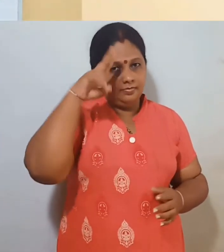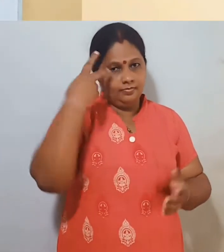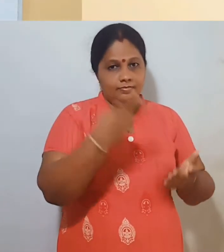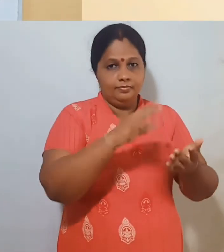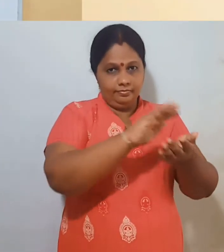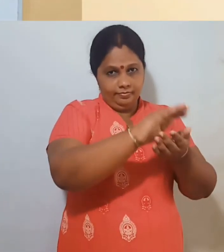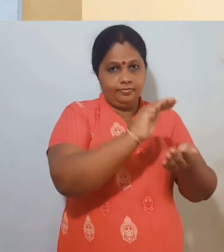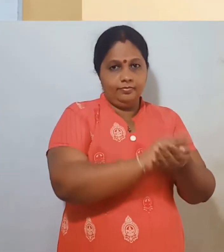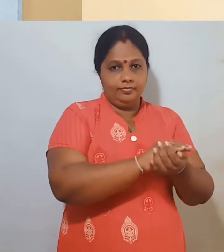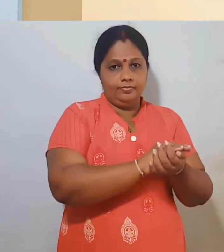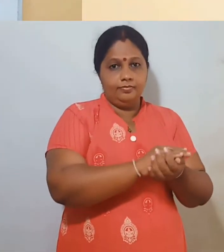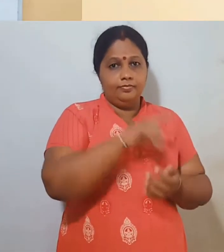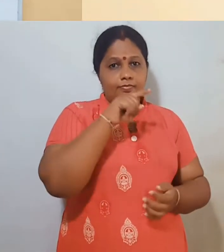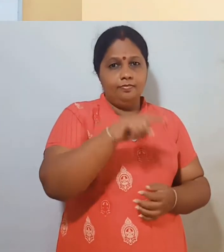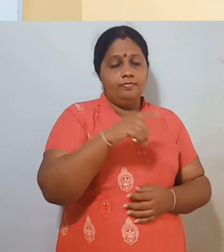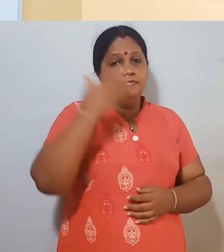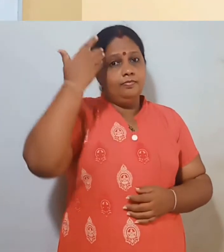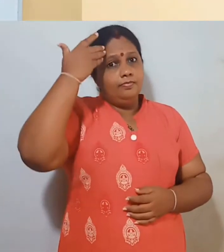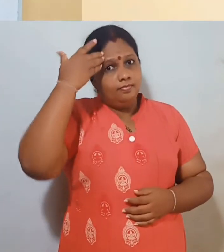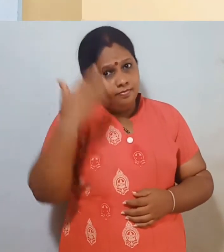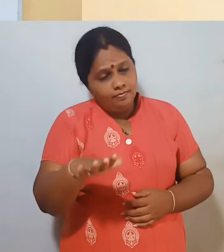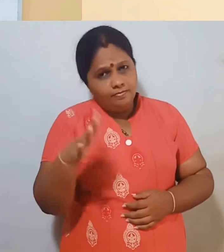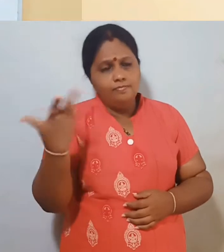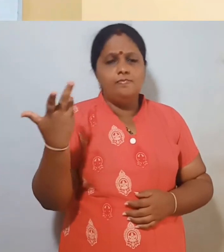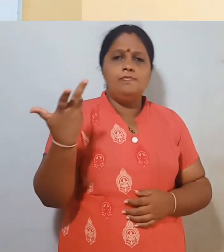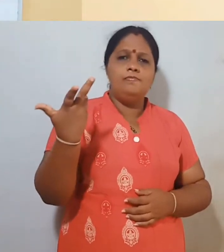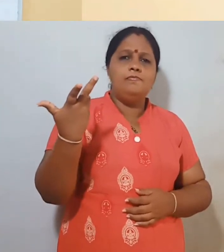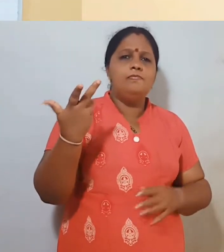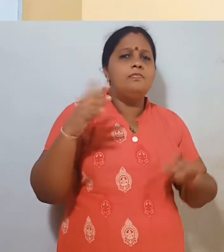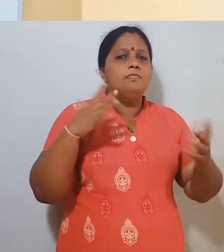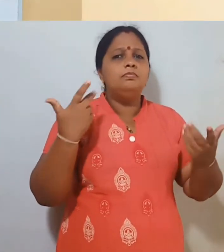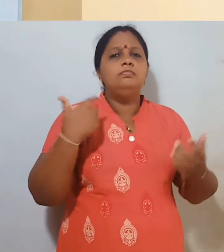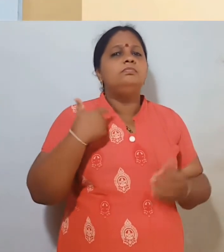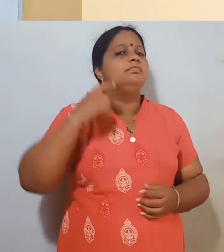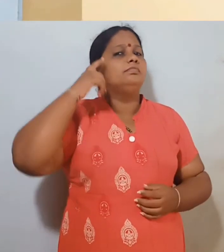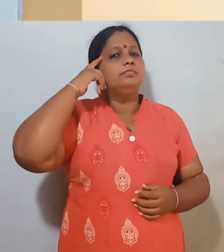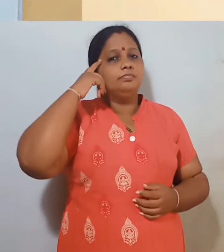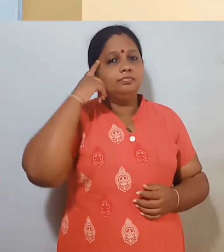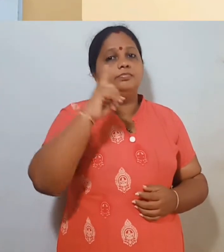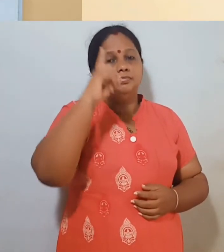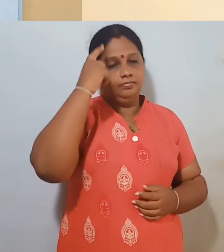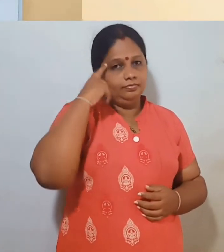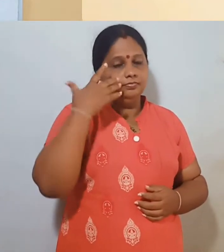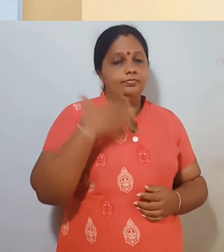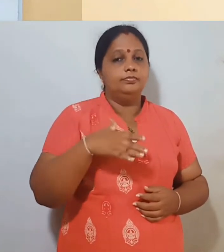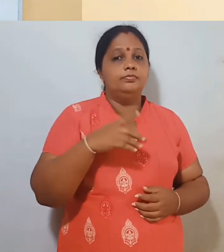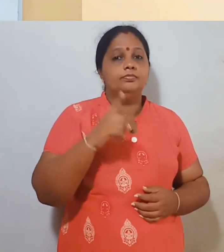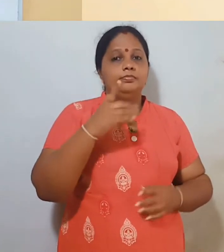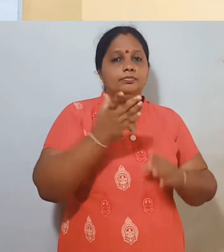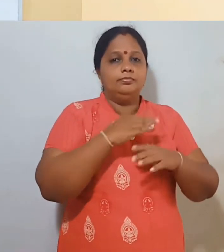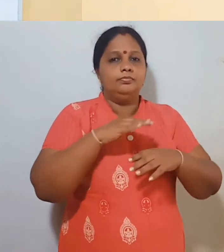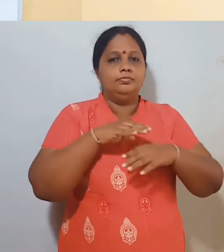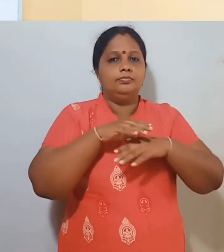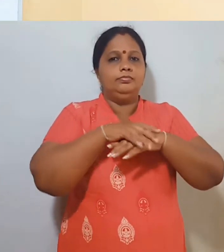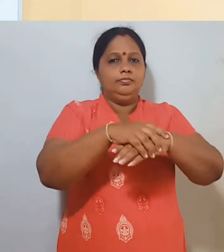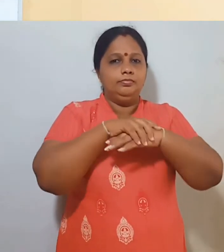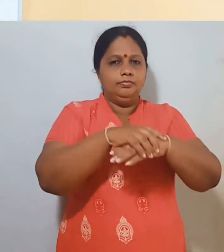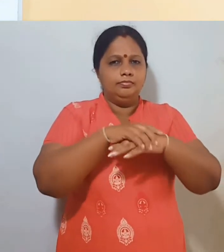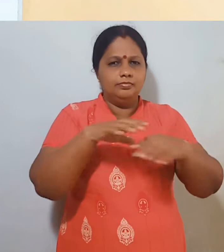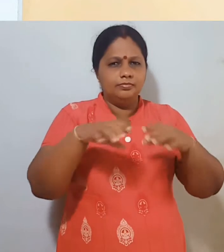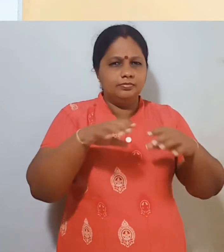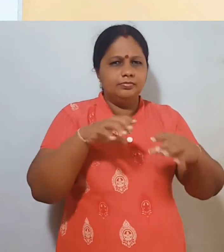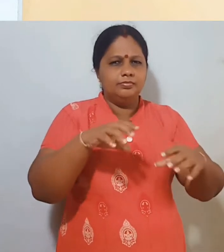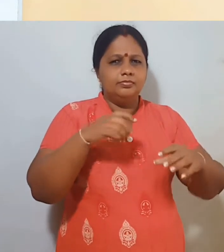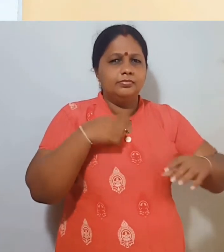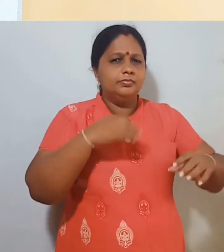கிடக்கின்றார் என்றால் அவர் மரணித்து விட்டாரா, செத்துத்தாரா இல்லையா என்று முதல் தெரிய வேணும். முதல் போய் அவரை கொஞ்சம் அசைச்சு ஆட்டி கூப்பிட்டு பார்க்கலாம்.